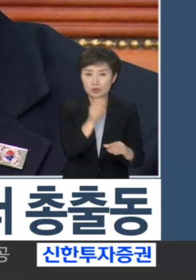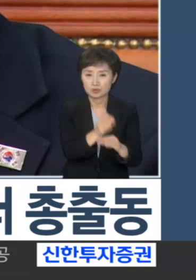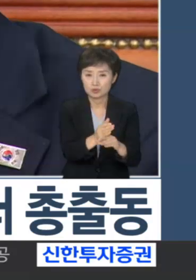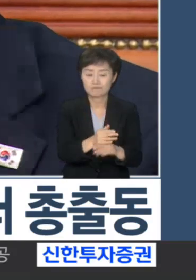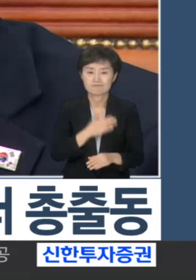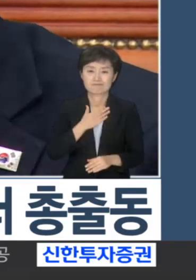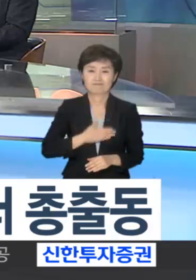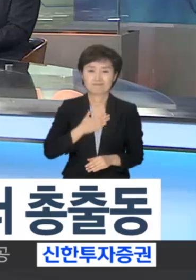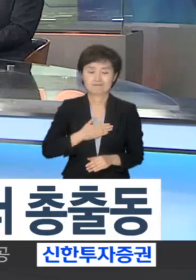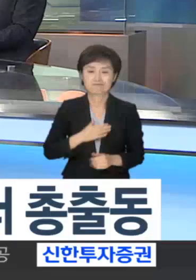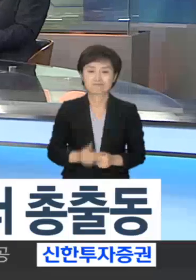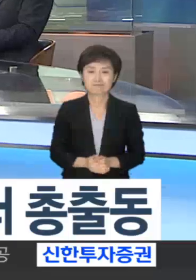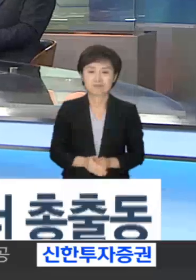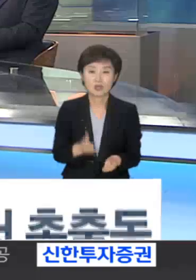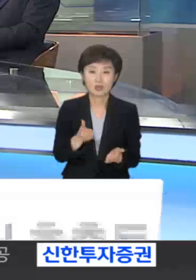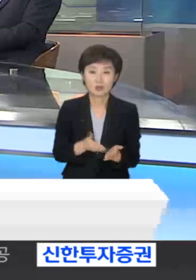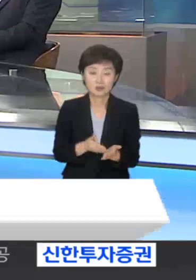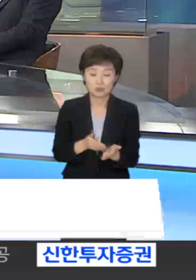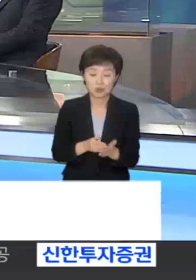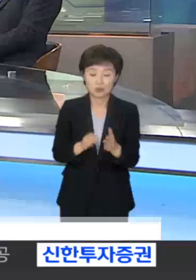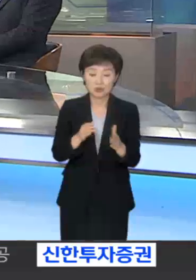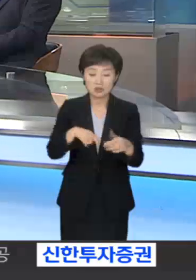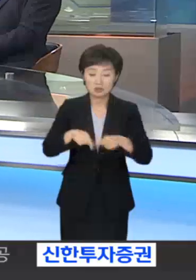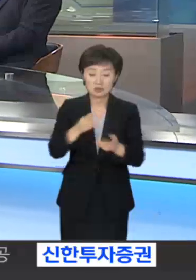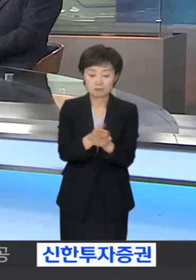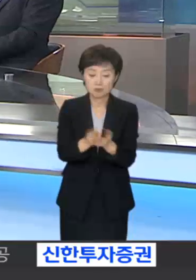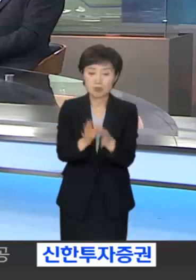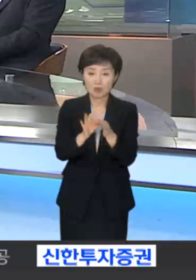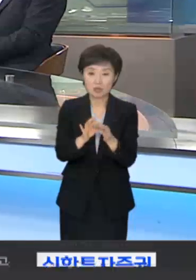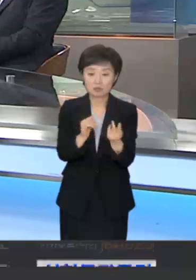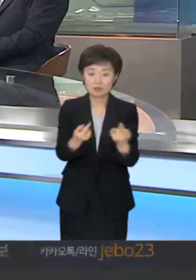알겠습니다. 여기까지 듣고 마무리하죠. 오늘 이 시간은 복귀방점